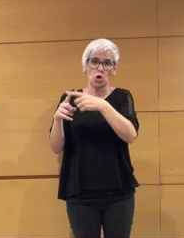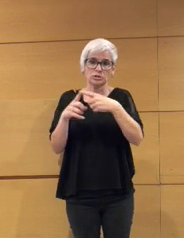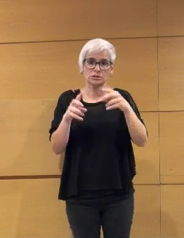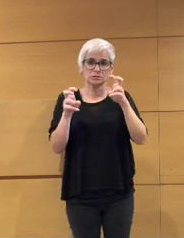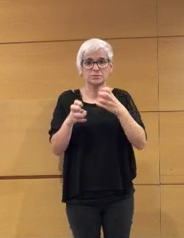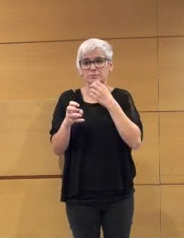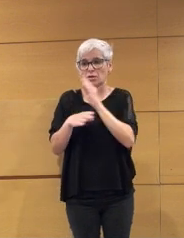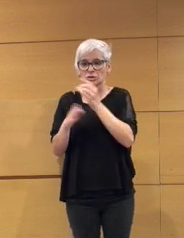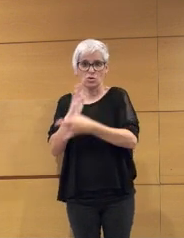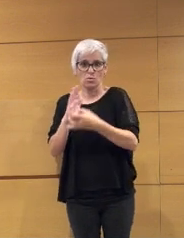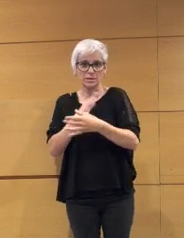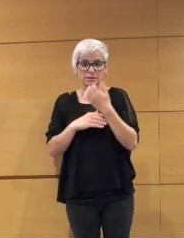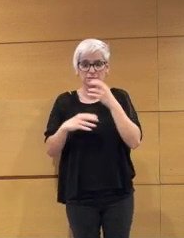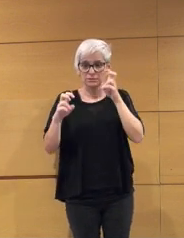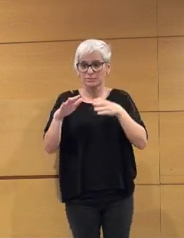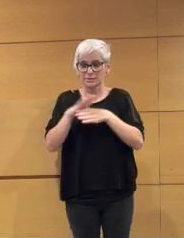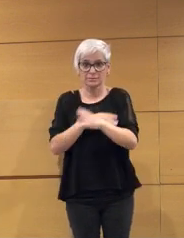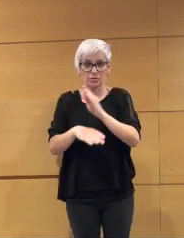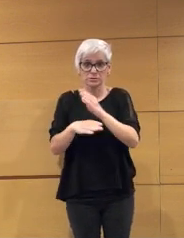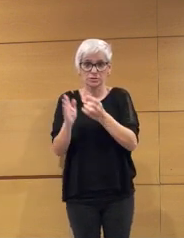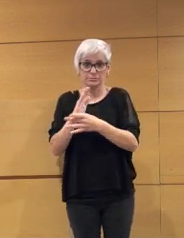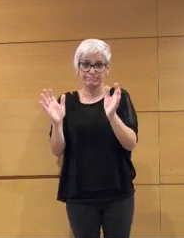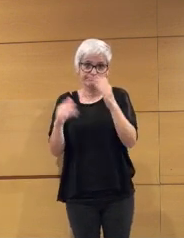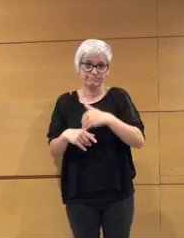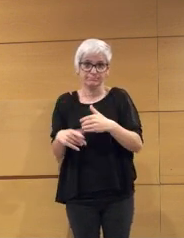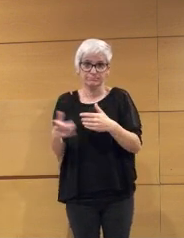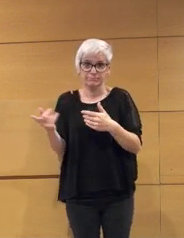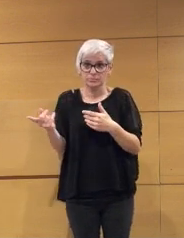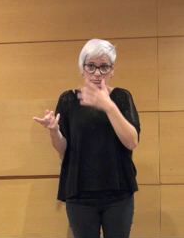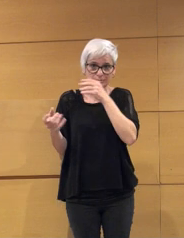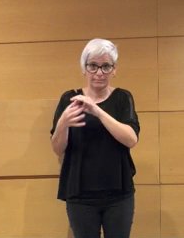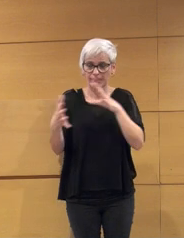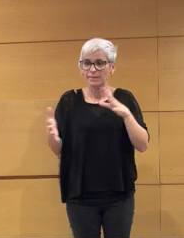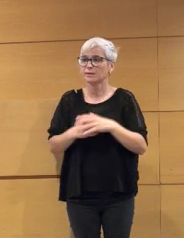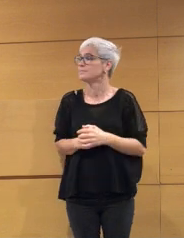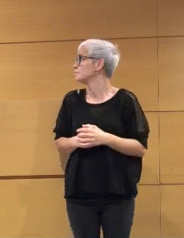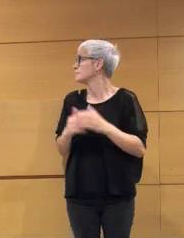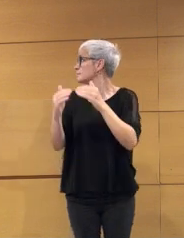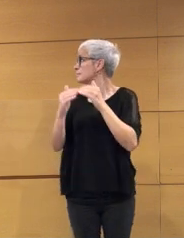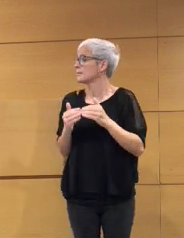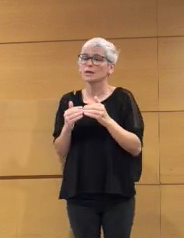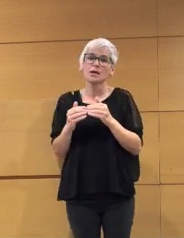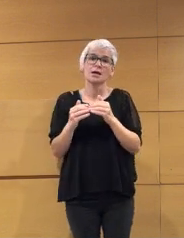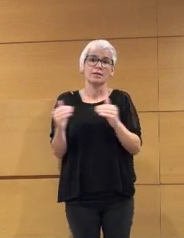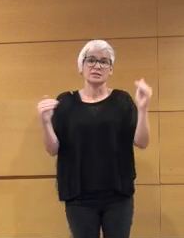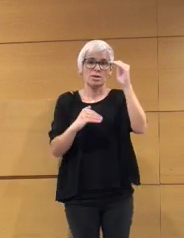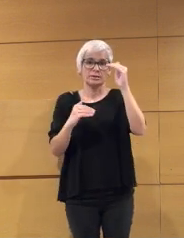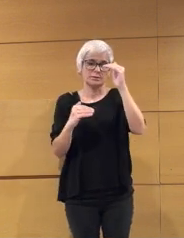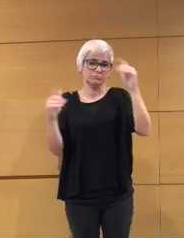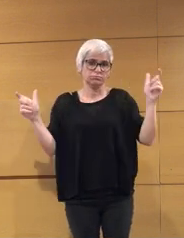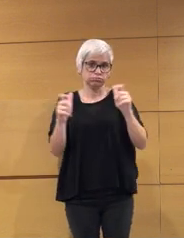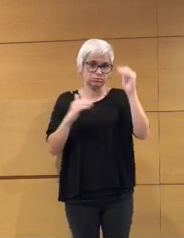de qualitat. Si no és accessible aquesta educació, oblidem-nos, no serà de qualitat. Reducció de les desigualtats, un cop més, si no